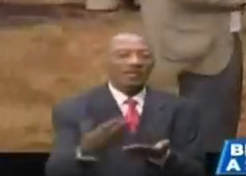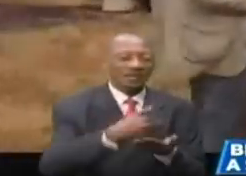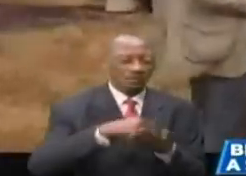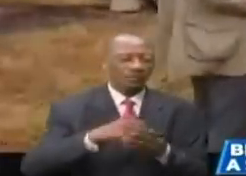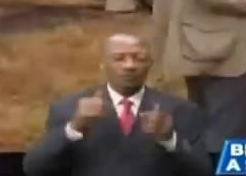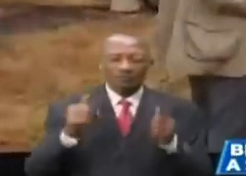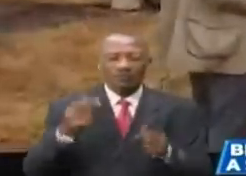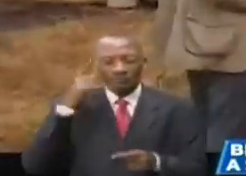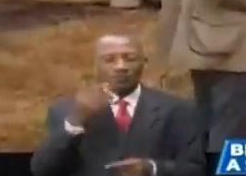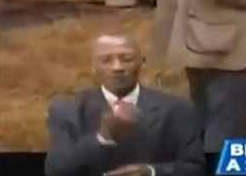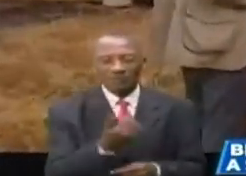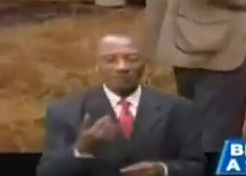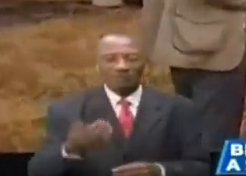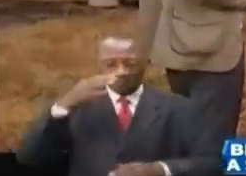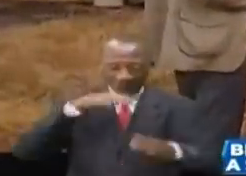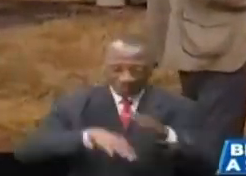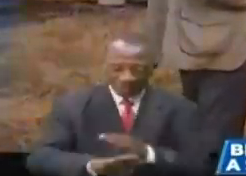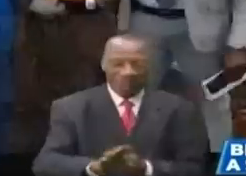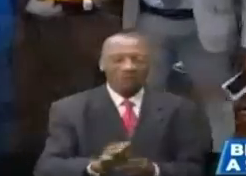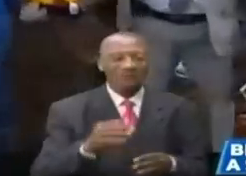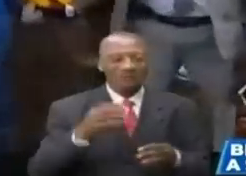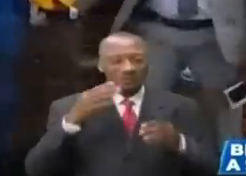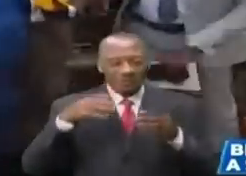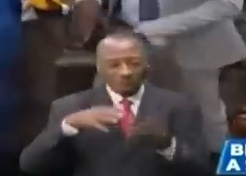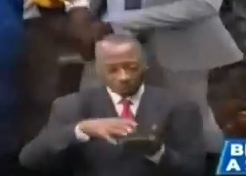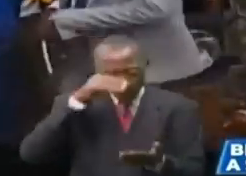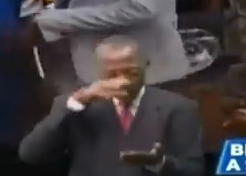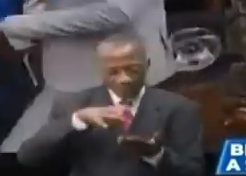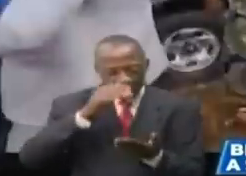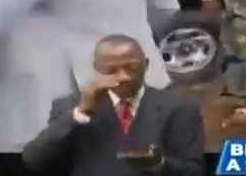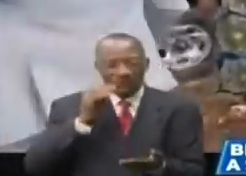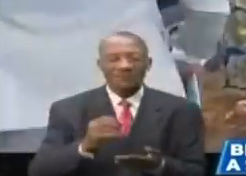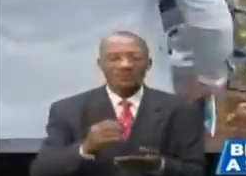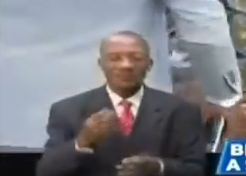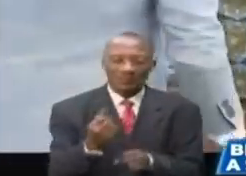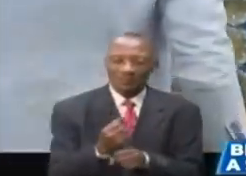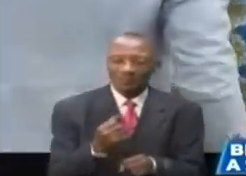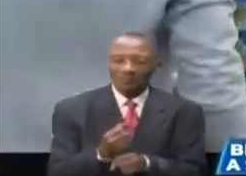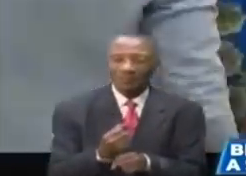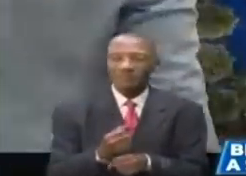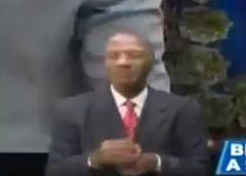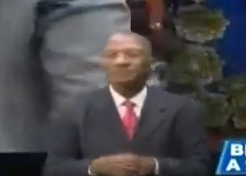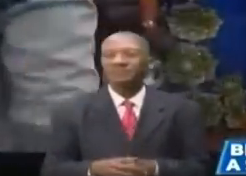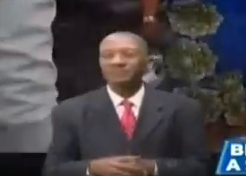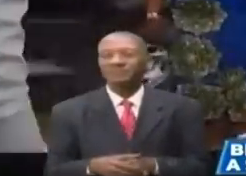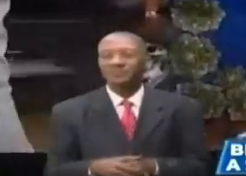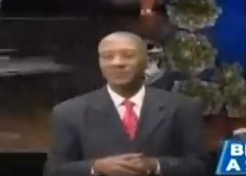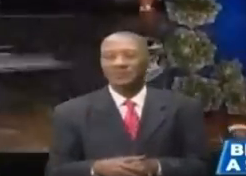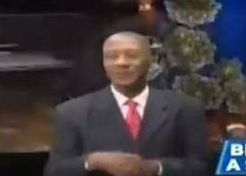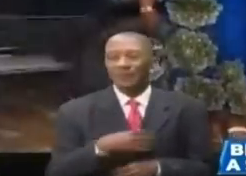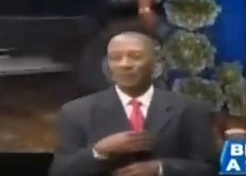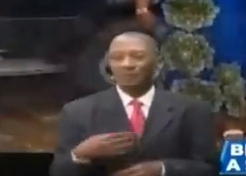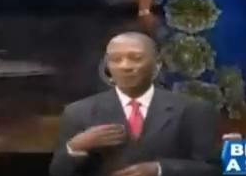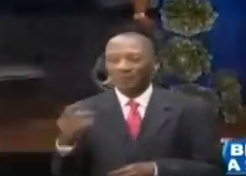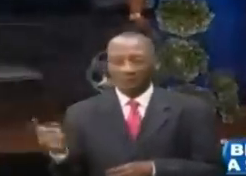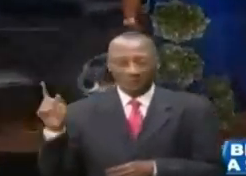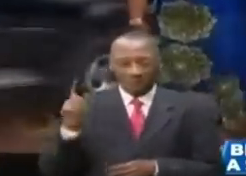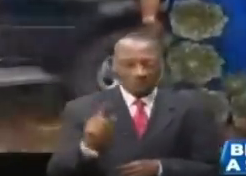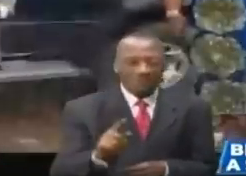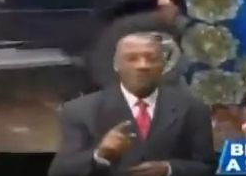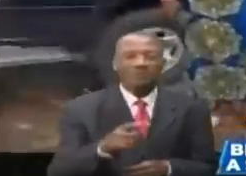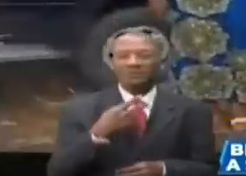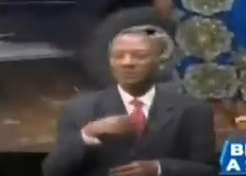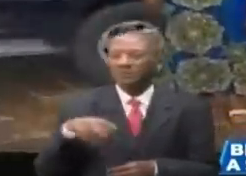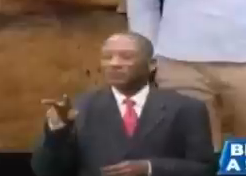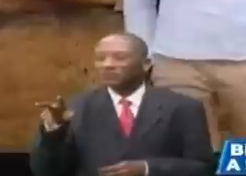en promettant de s'investir personnellement pour sa réhabilitation. Antoinette Kipoulou Kabenga envisage également la construction